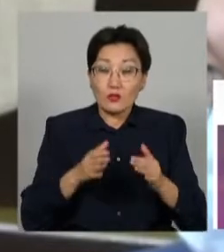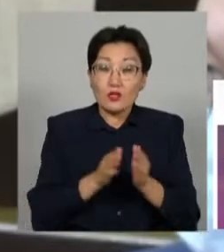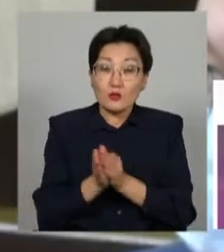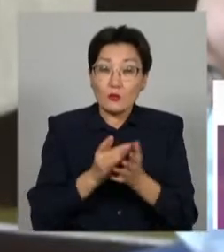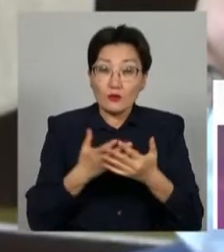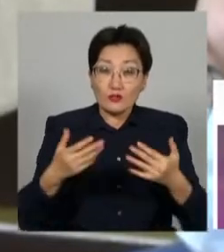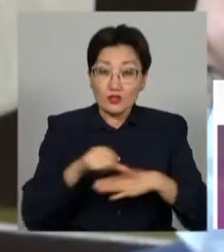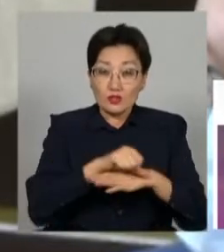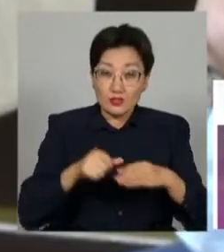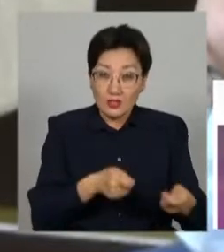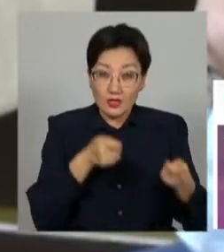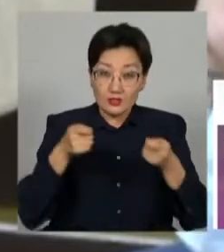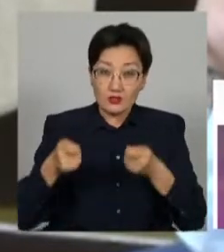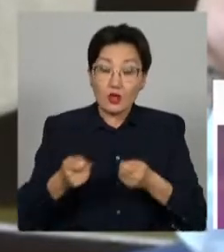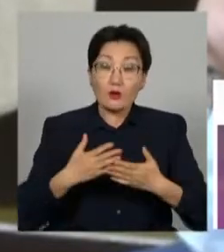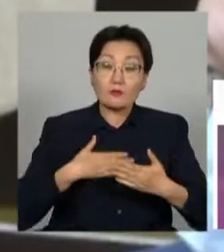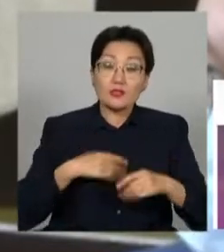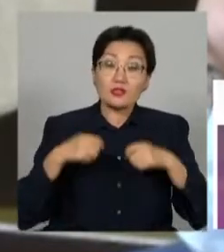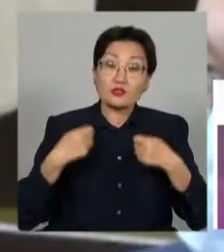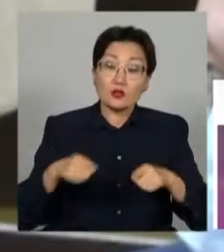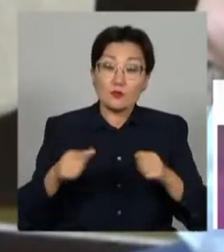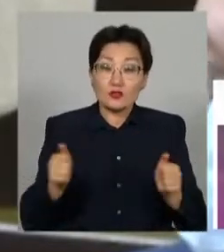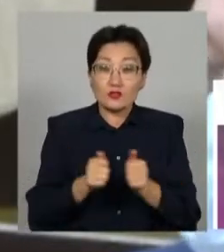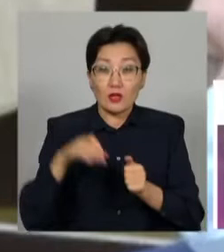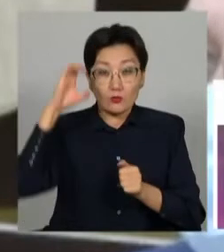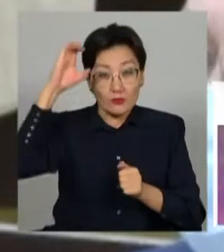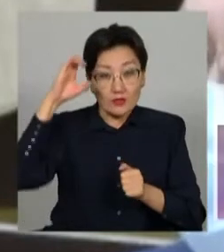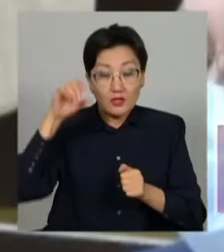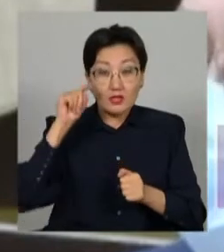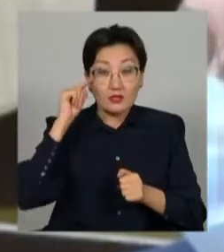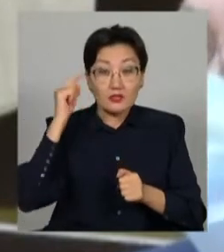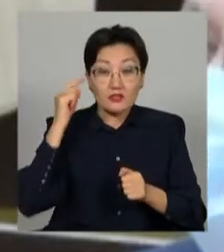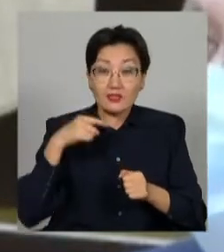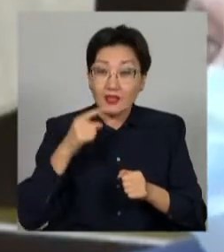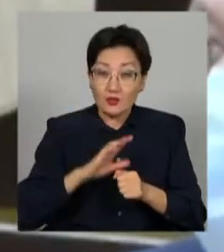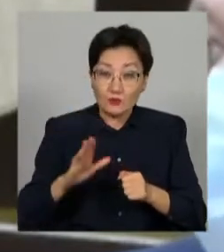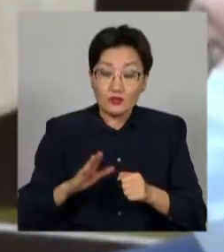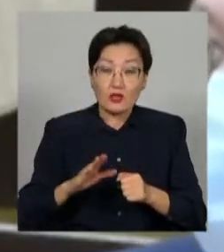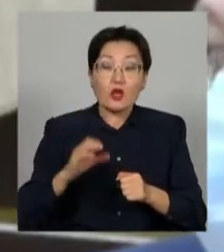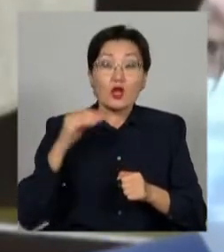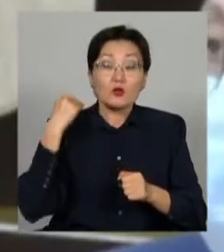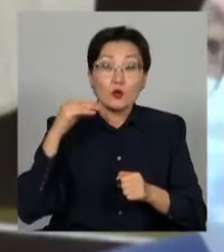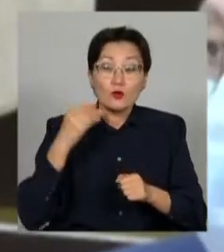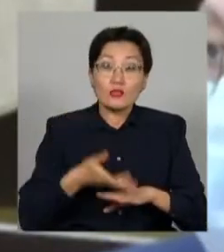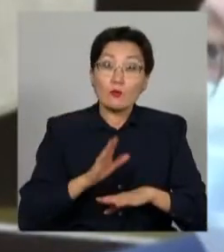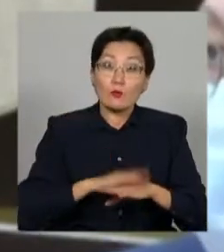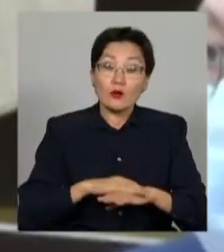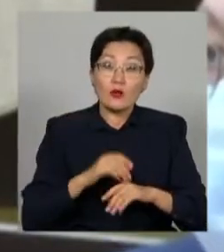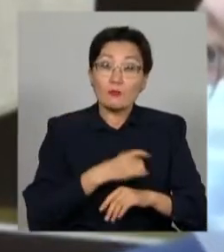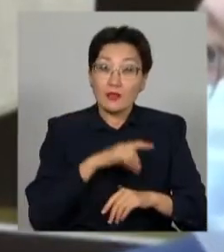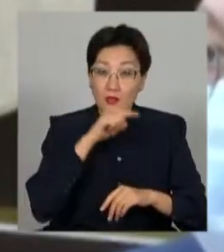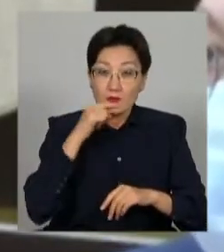өнімдері шеттен әкелінеді. Біздің нарығымызға көршілес Өзбекстан, Қырғызстанды айтпағанда, Түркия, Польша, Белоруссия,